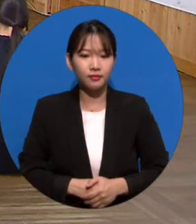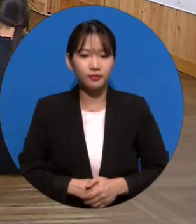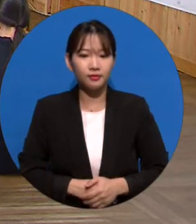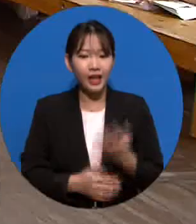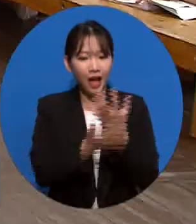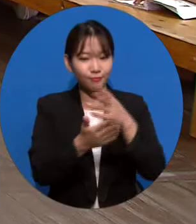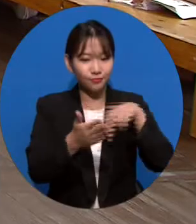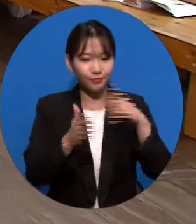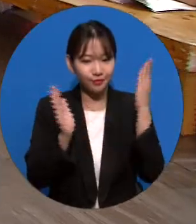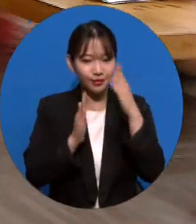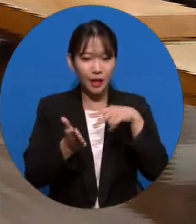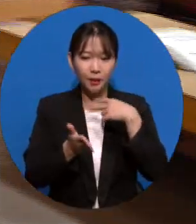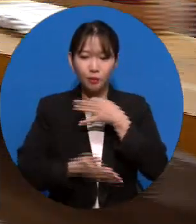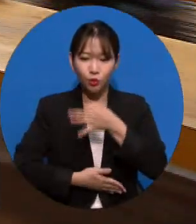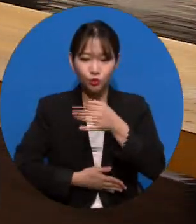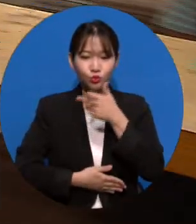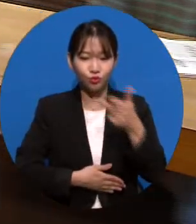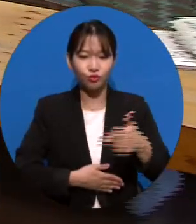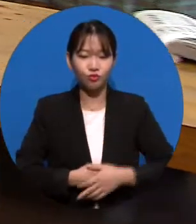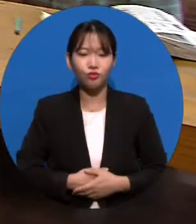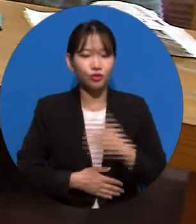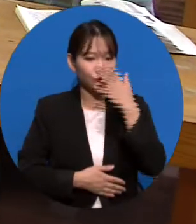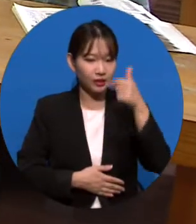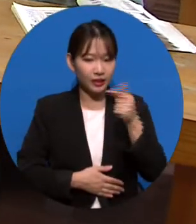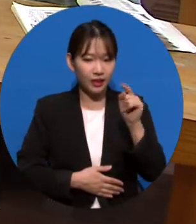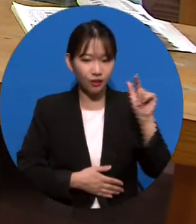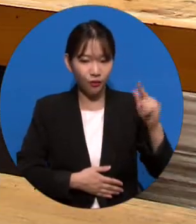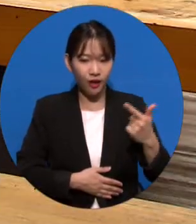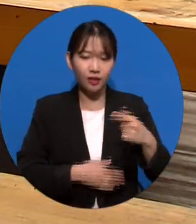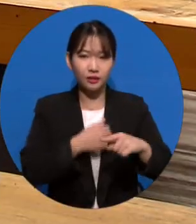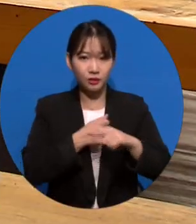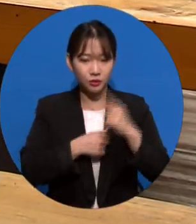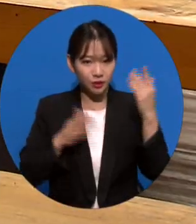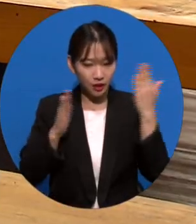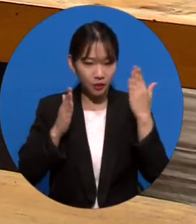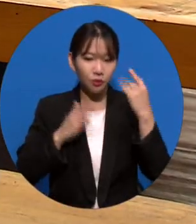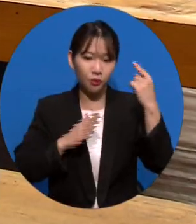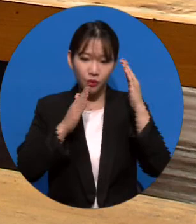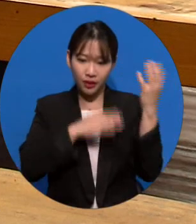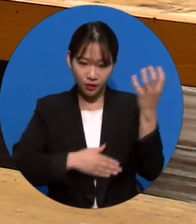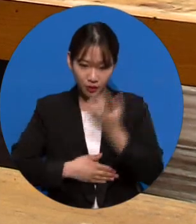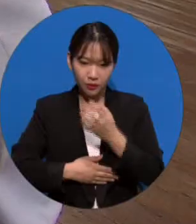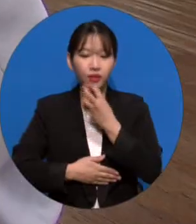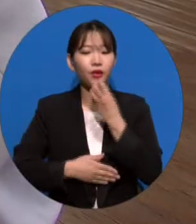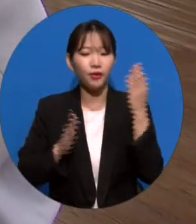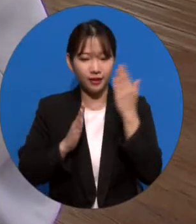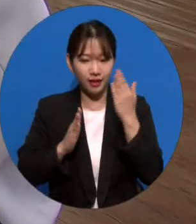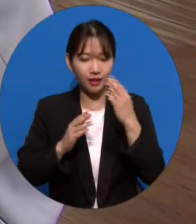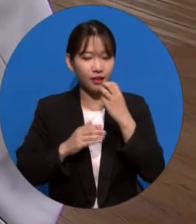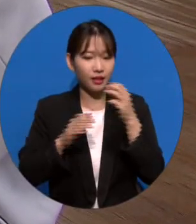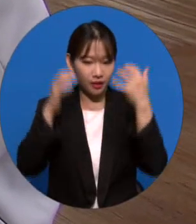한문 읽는 학생들의 목소리가 울려 퍼집니다. 순천 나간초로 유학 온 서울 초등학생들입니다. 여름방학을